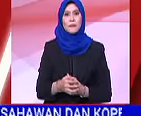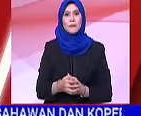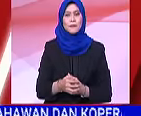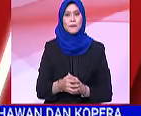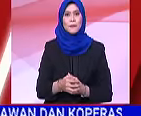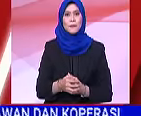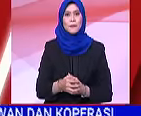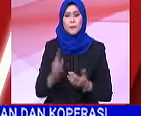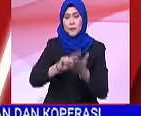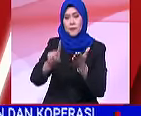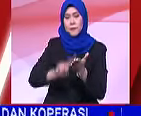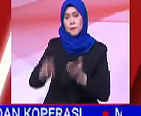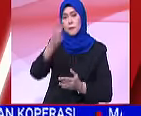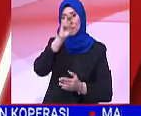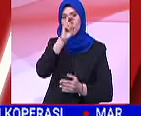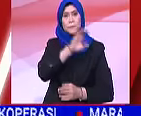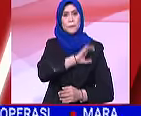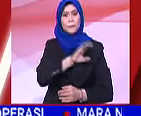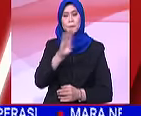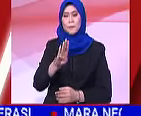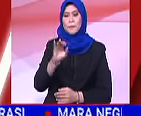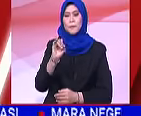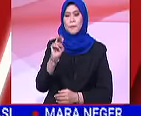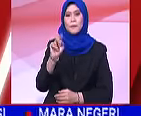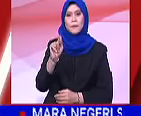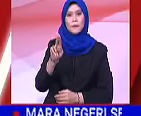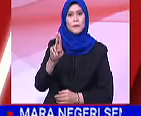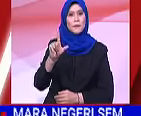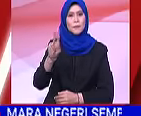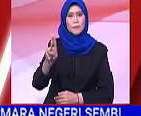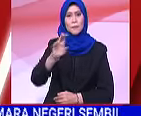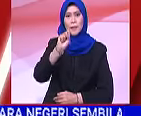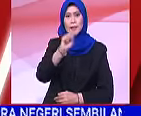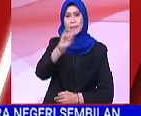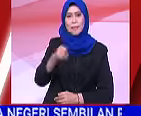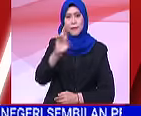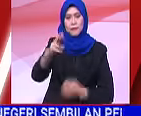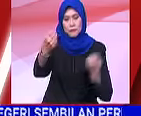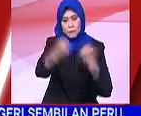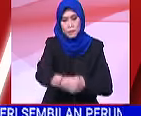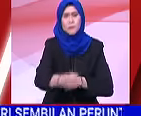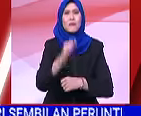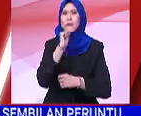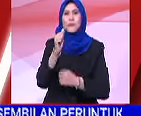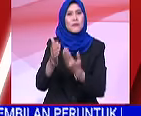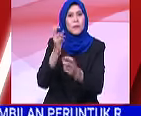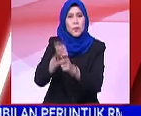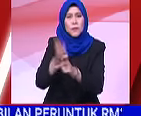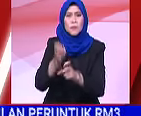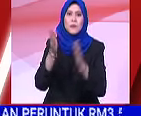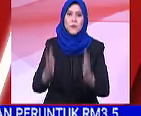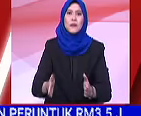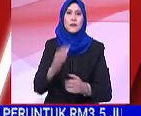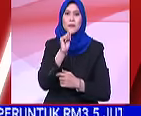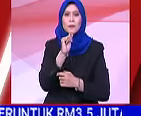Baik, sementara itu, pemeriksaan ketat pihak polis Bintulu di lokasi sekatan jalan raya SJR bukan bertujuan menyusahkan orang ramai,